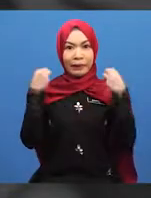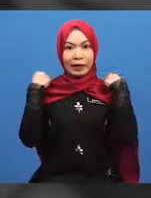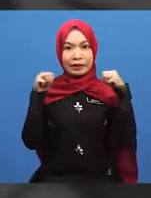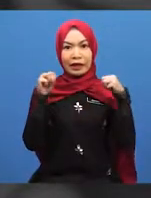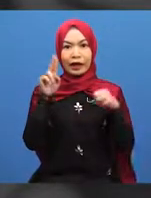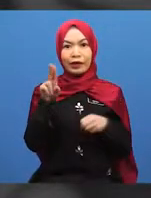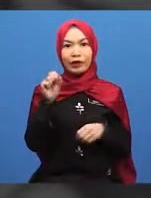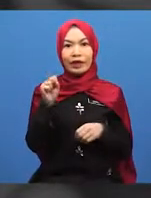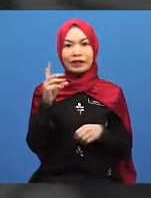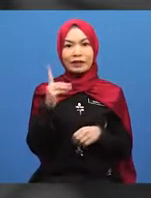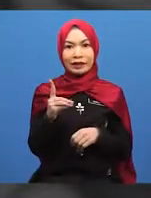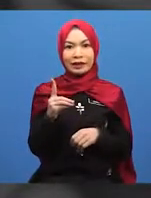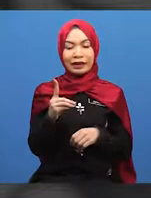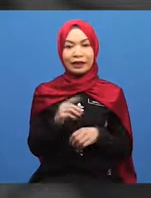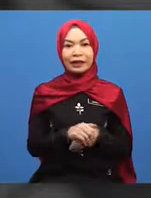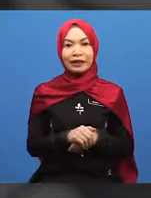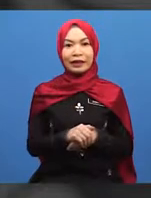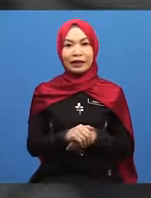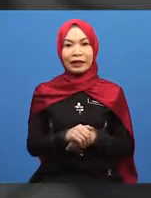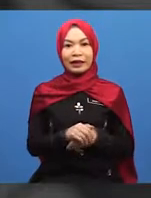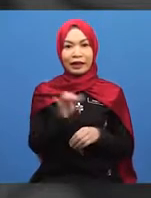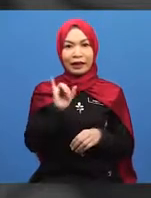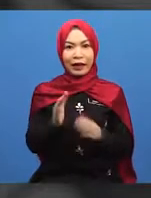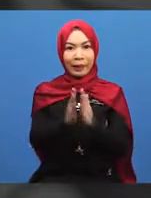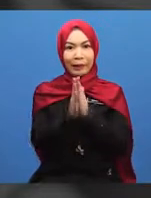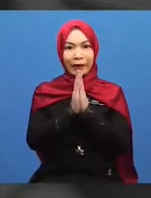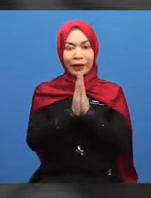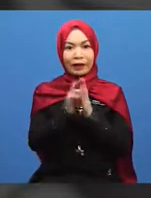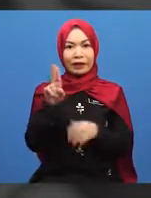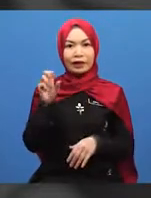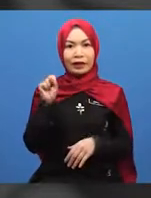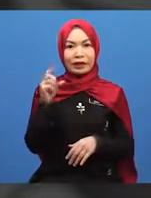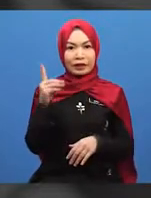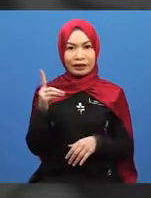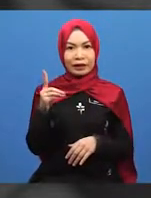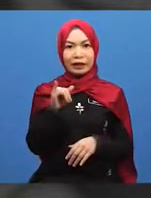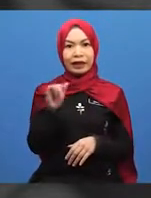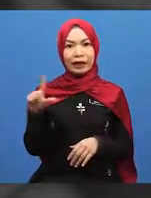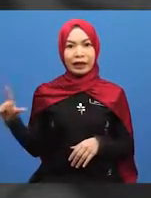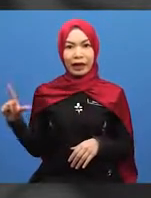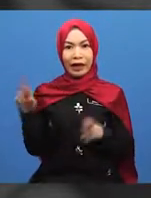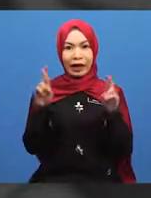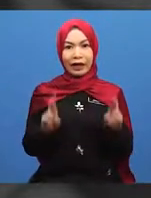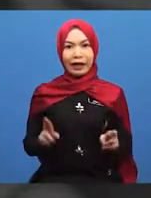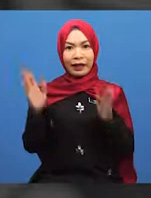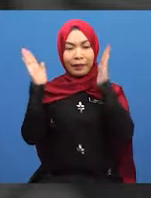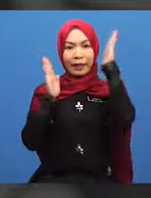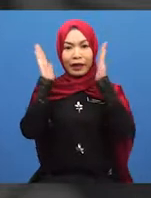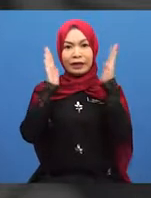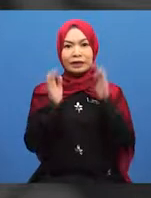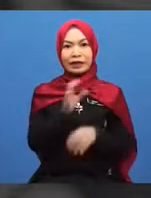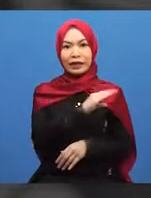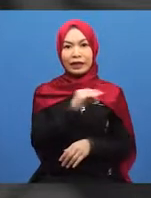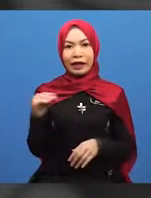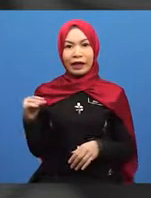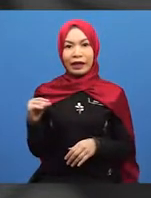USD, golongan yang meminta USD adalah rakyat Malaysia dan golongan yang menawarkan USD